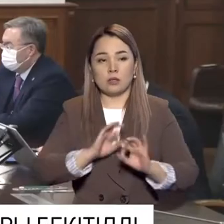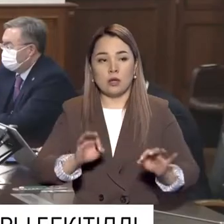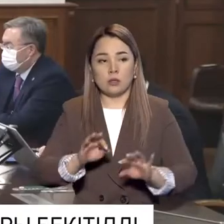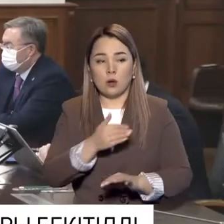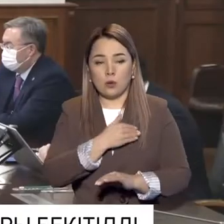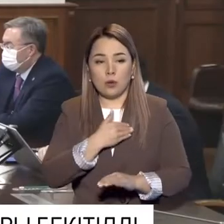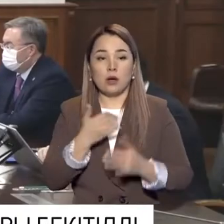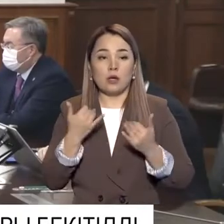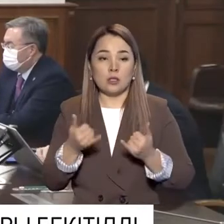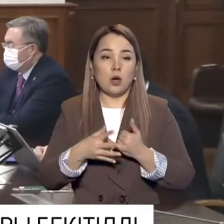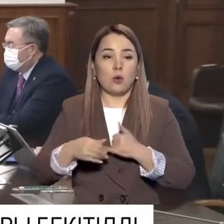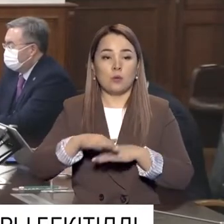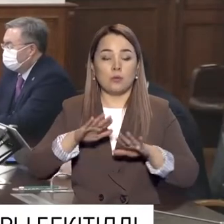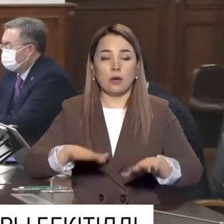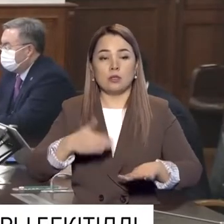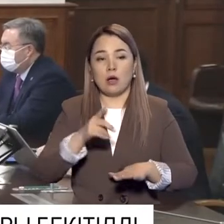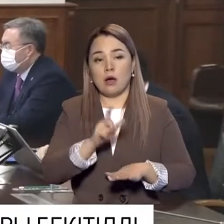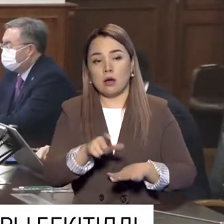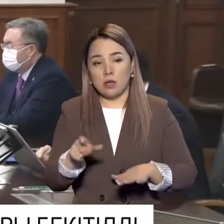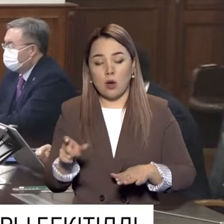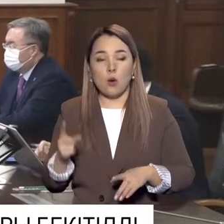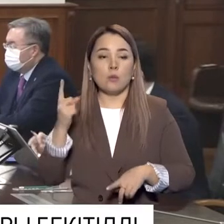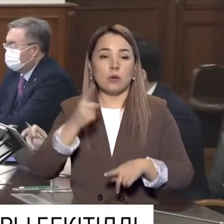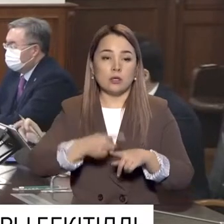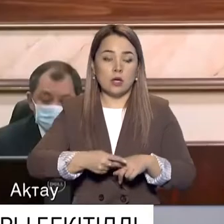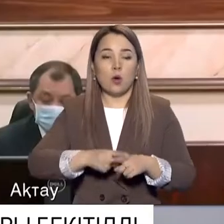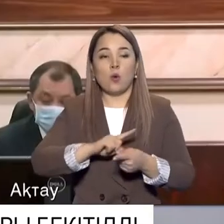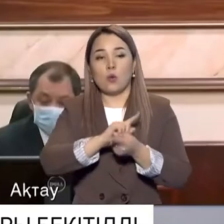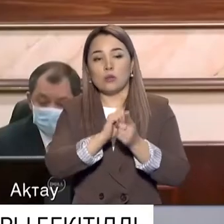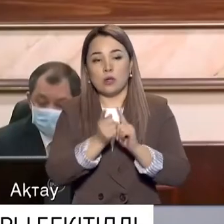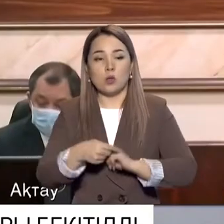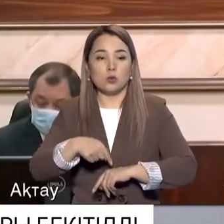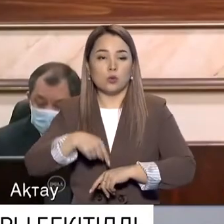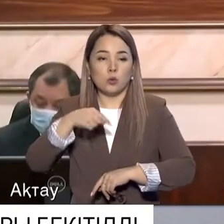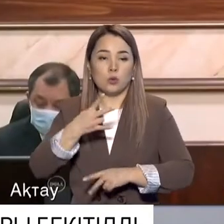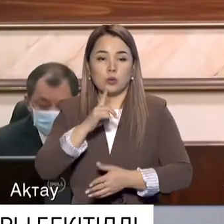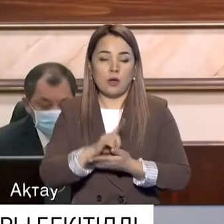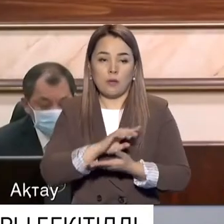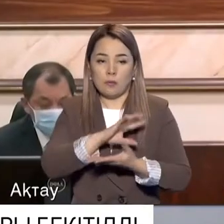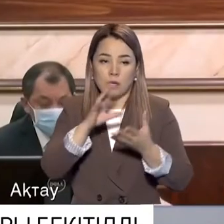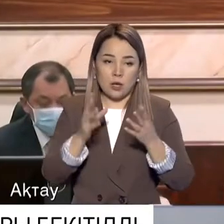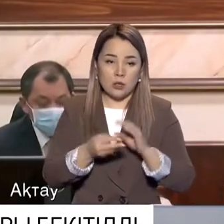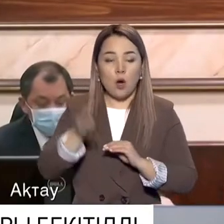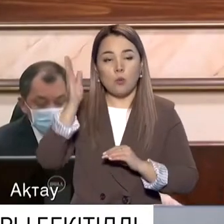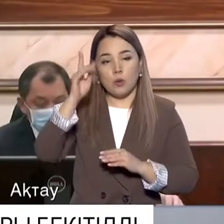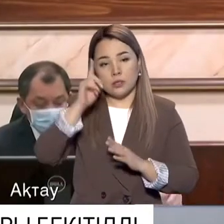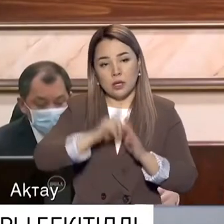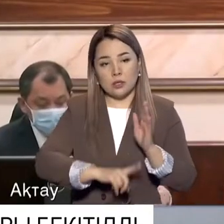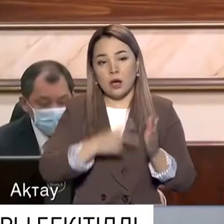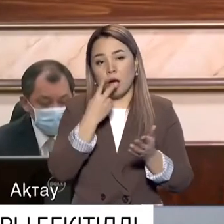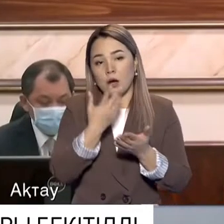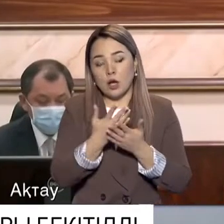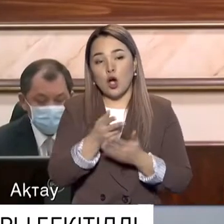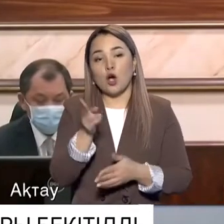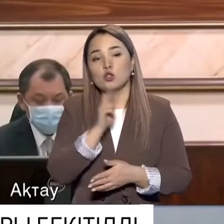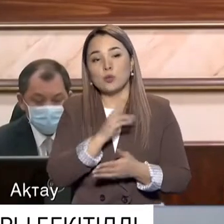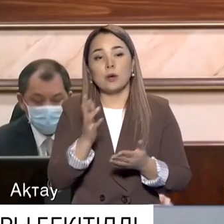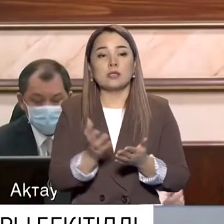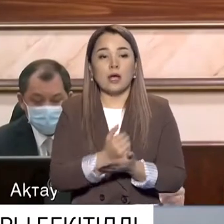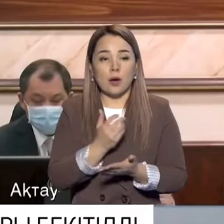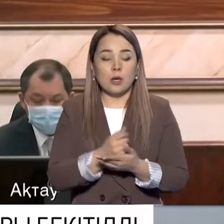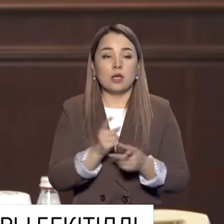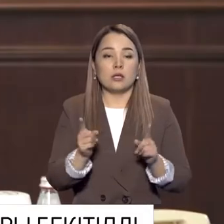Ең бастысы өңір халқы оң өзгерістерді барынша сезінулері тиіс. Болашаққа сеніммен қарап, жұмыс істеп, табыс